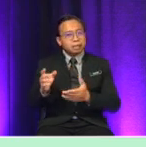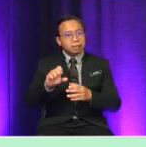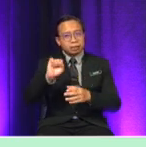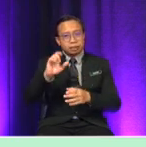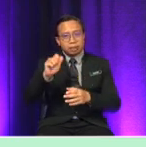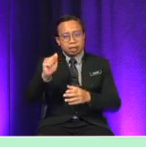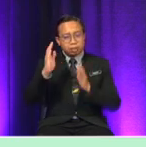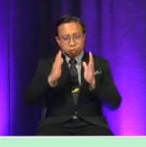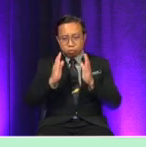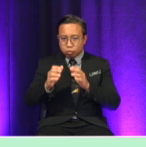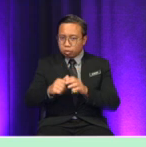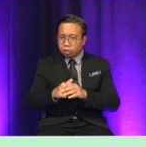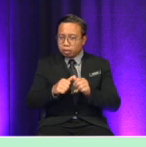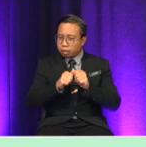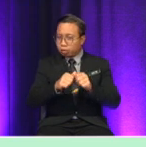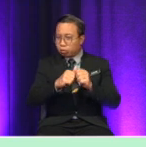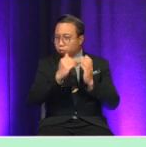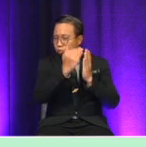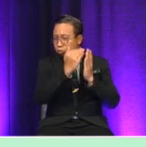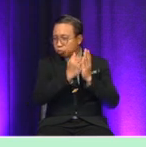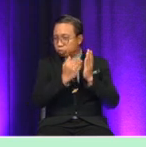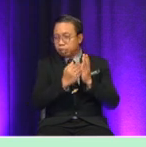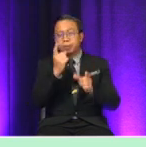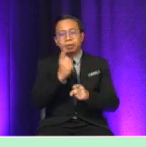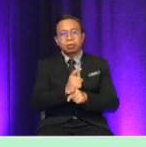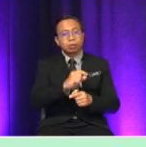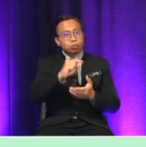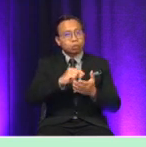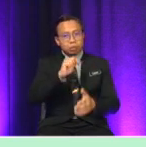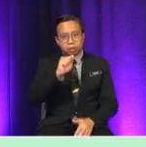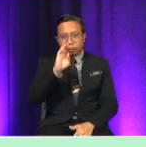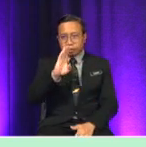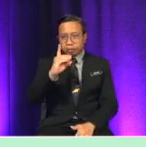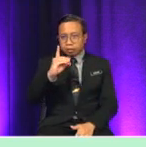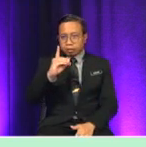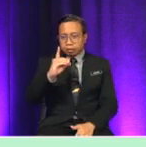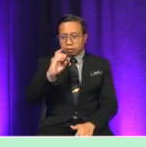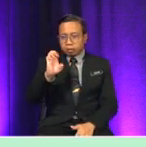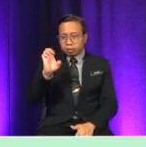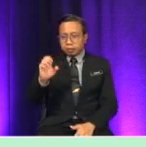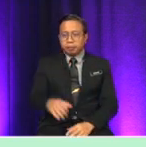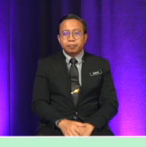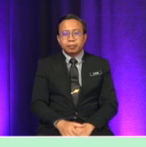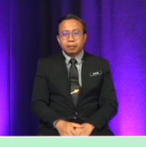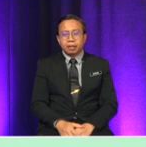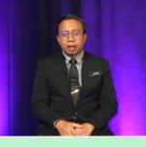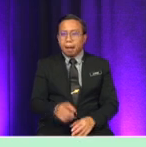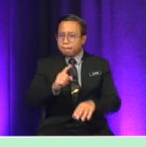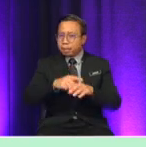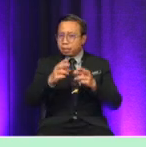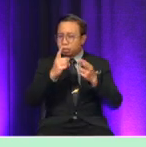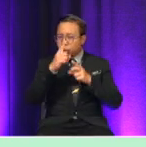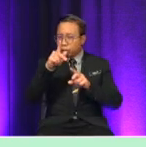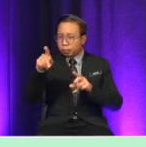kerja itu mengikut urutan yang betul dengan menulis A, B, C, D dan E pada ruang jawapan, dan jawapan F telah